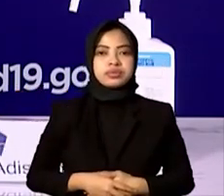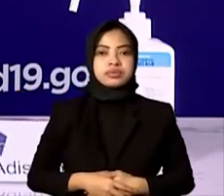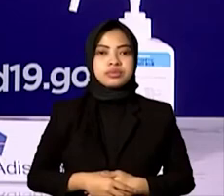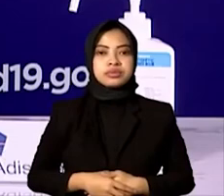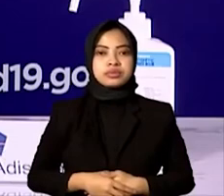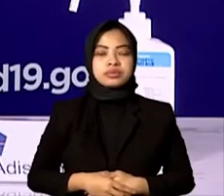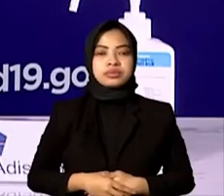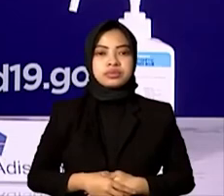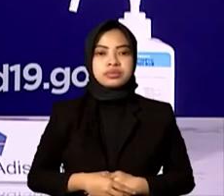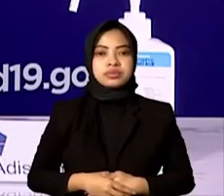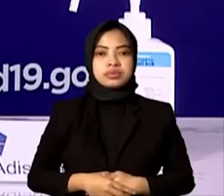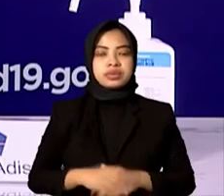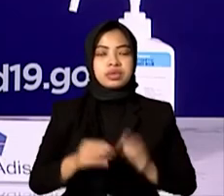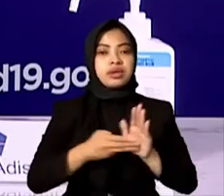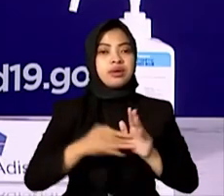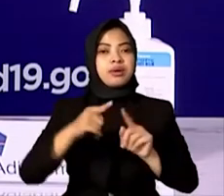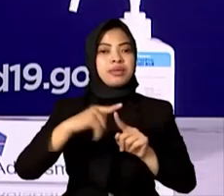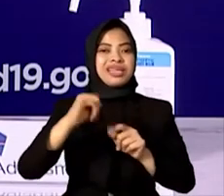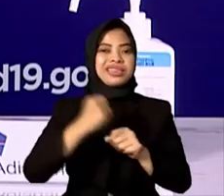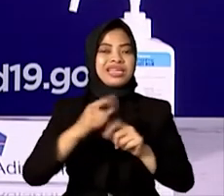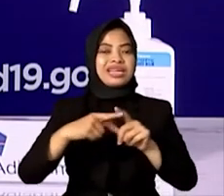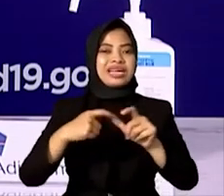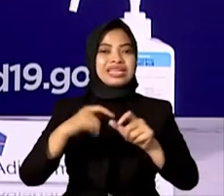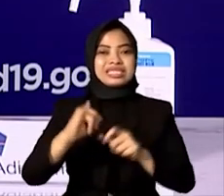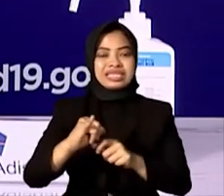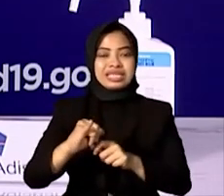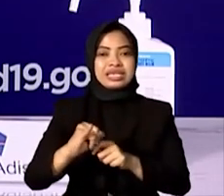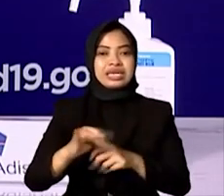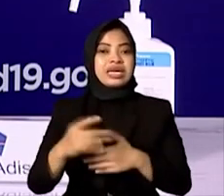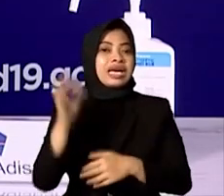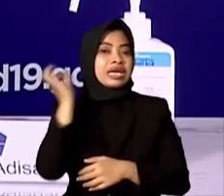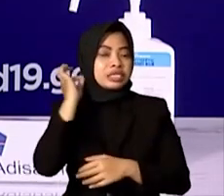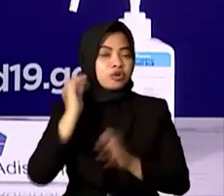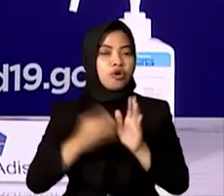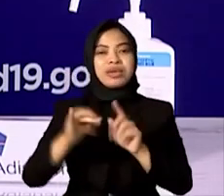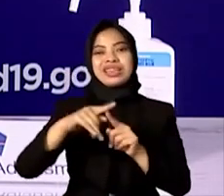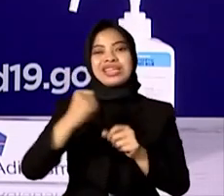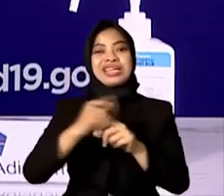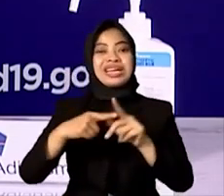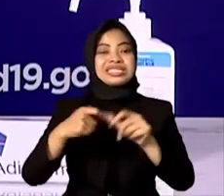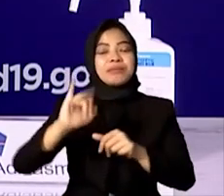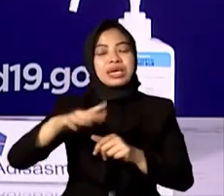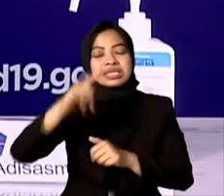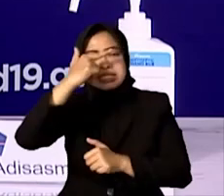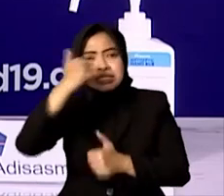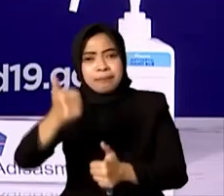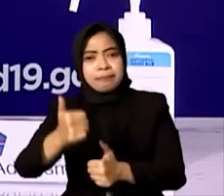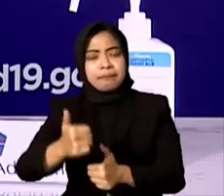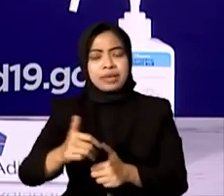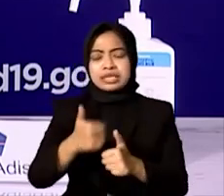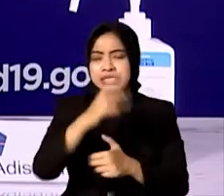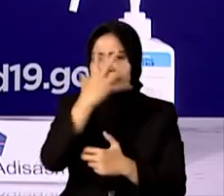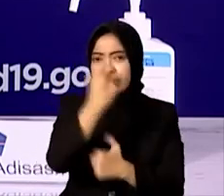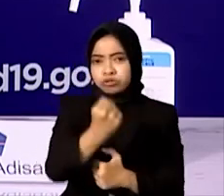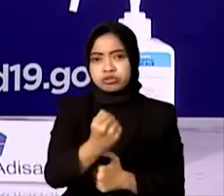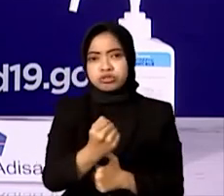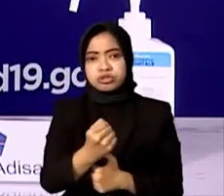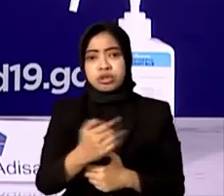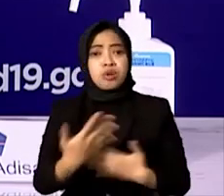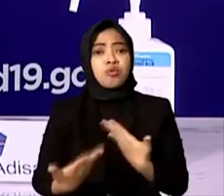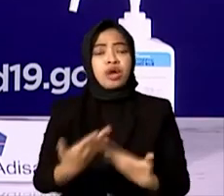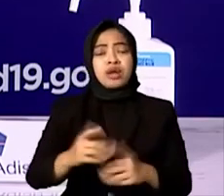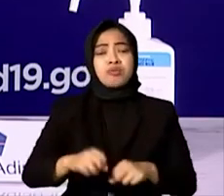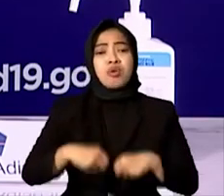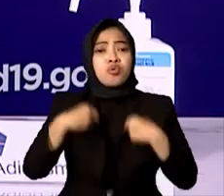contingency plan dan mitigasi risiko harus dipersiapkan dengan matang untuk meminimalisir